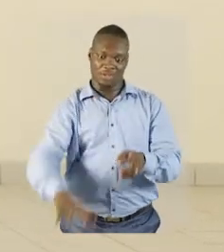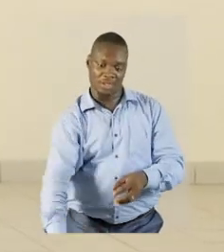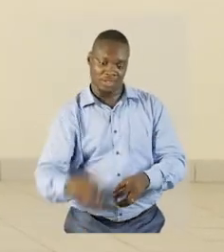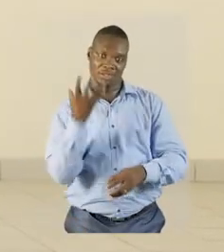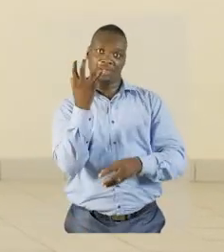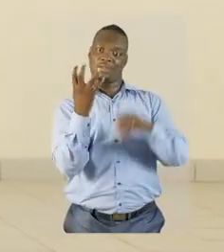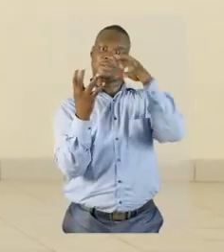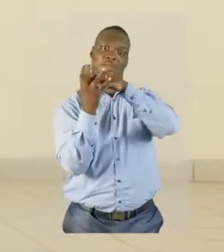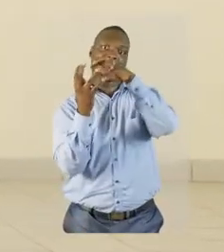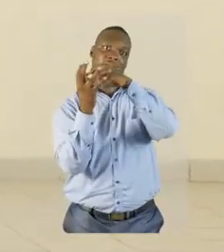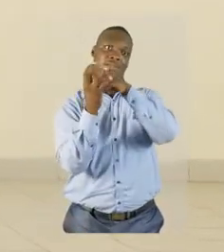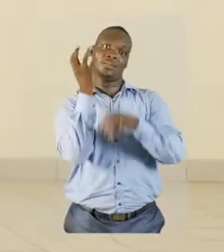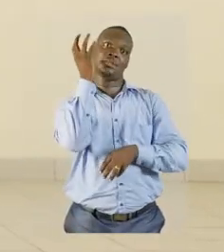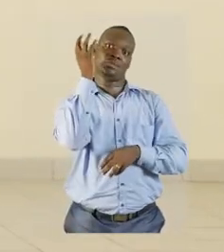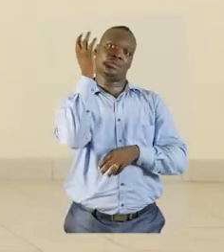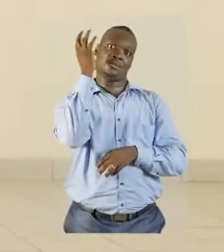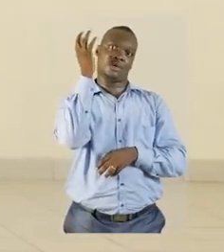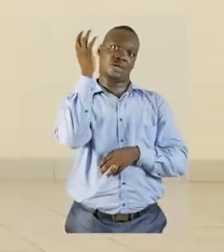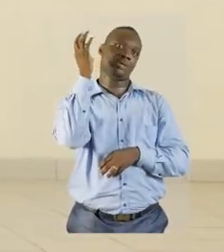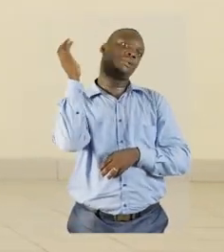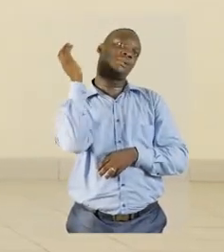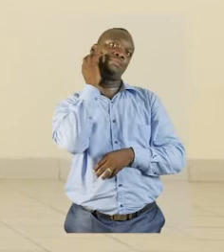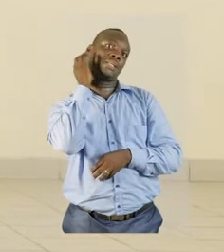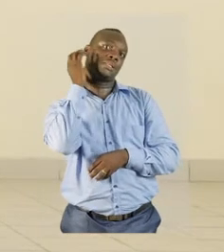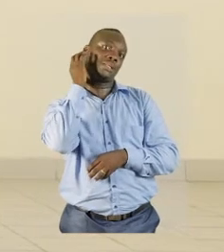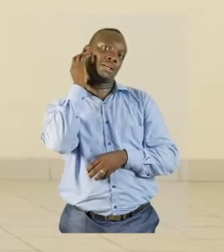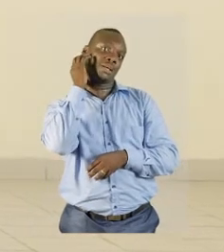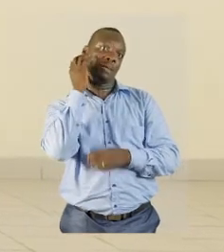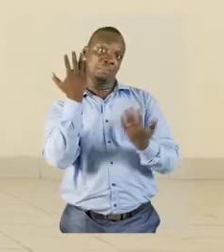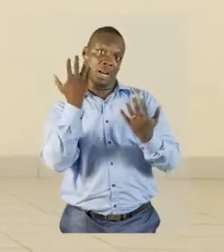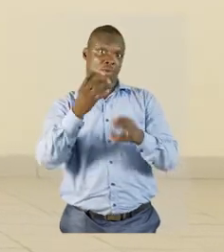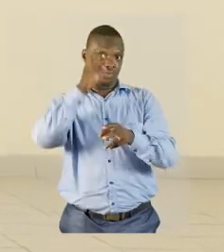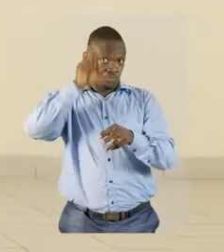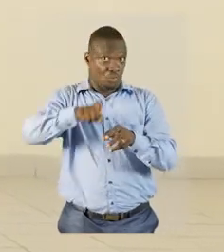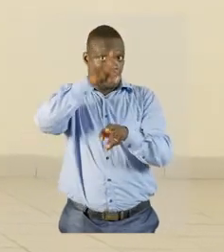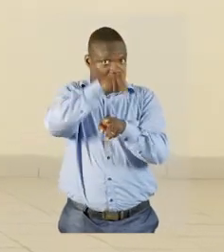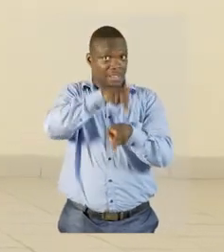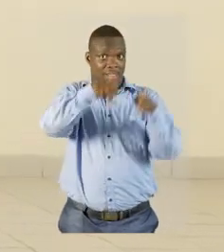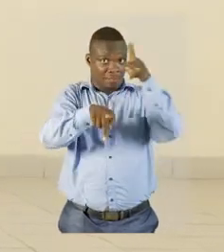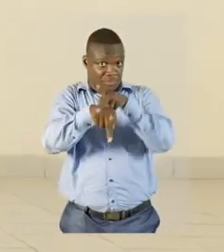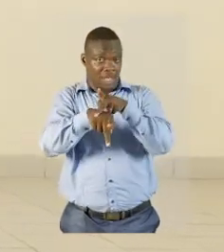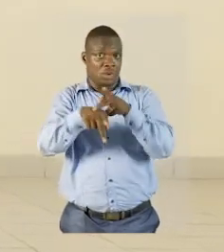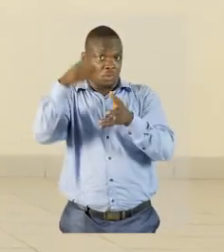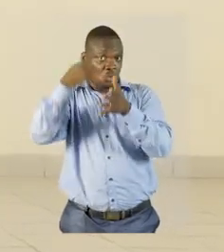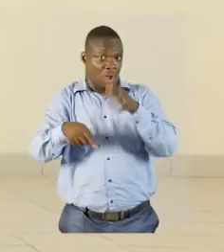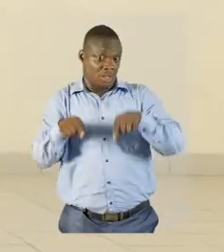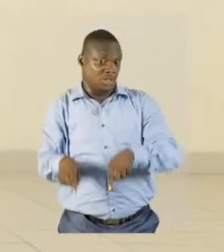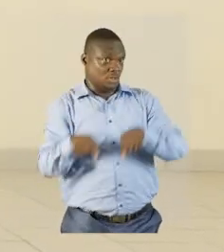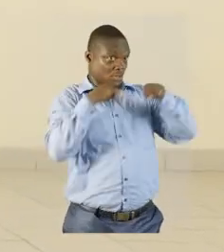prenez, n'oubliez pas, tenue à la base des doigts, posez le poids au niveau du cou, le coude haut,